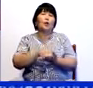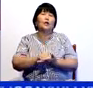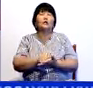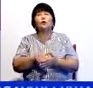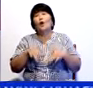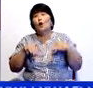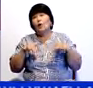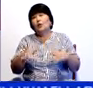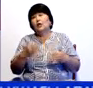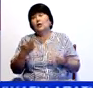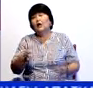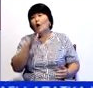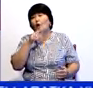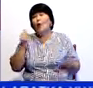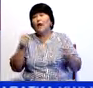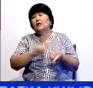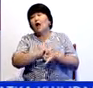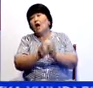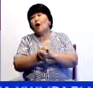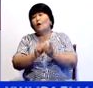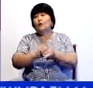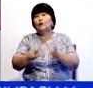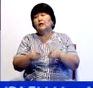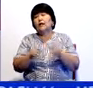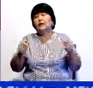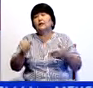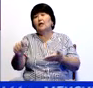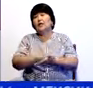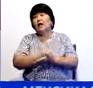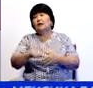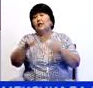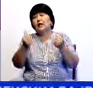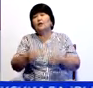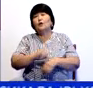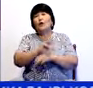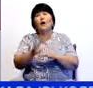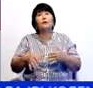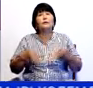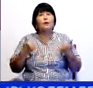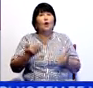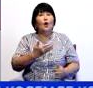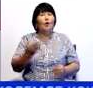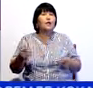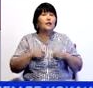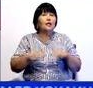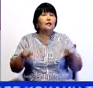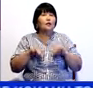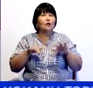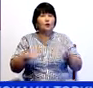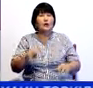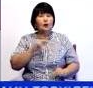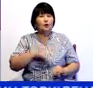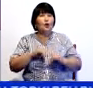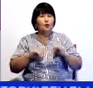қолданылуын және уақытылы ауыстырылуын, сондай-ақ тиісті құжаттардың рәсімделуін қамтамасыз ету, оларды насихаттау бағытындағы шаралар